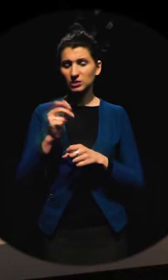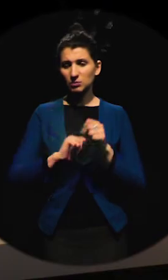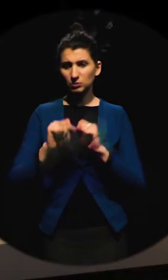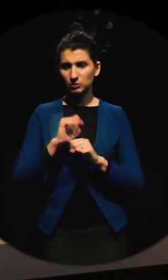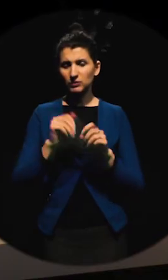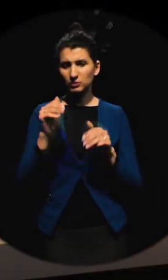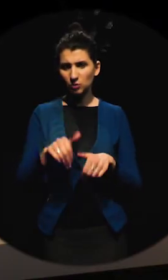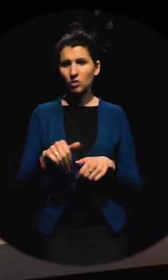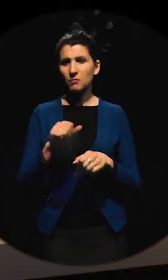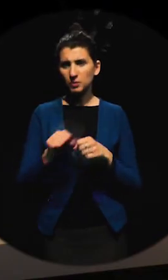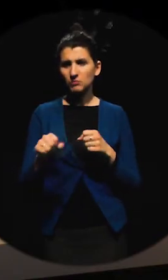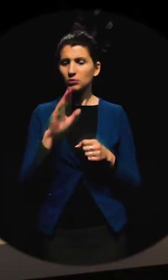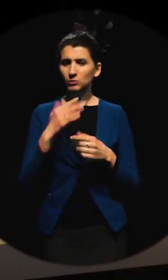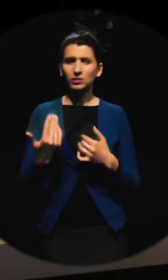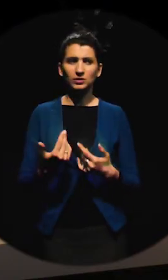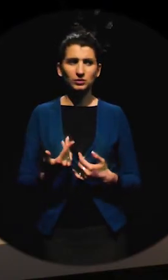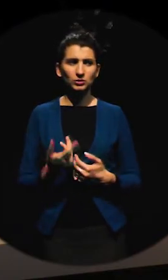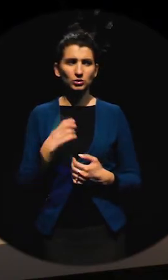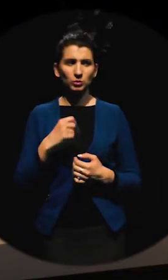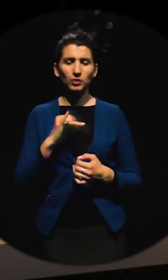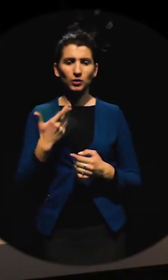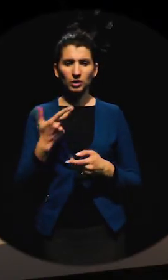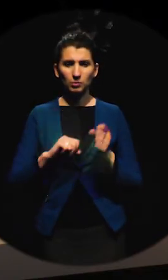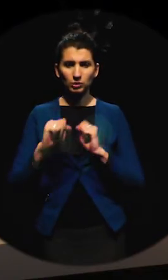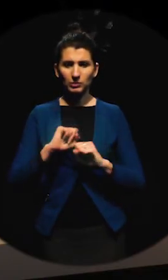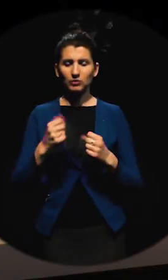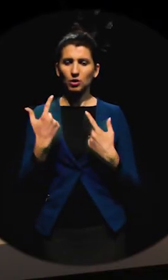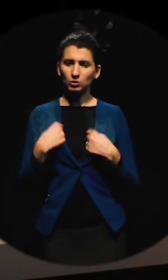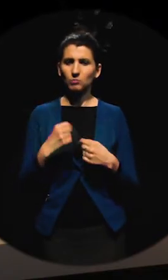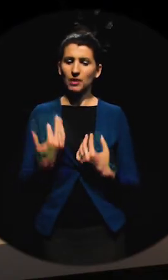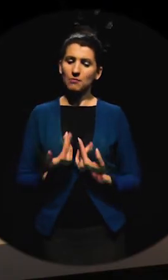z emocji. Sobą jako niepełnosprawni. Prawni.